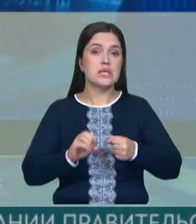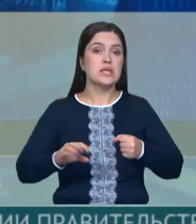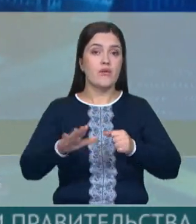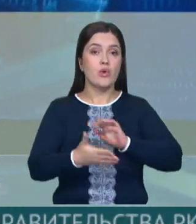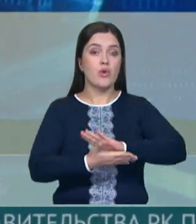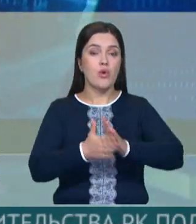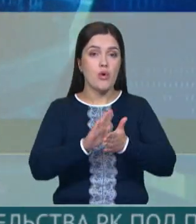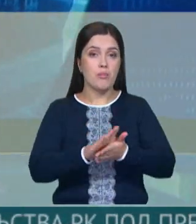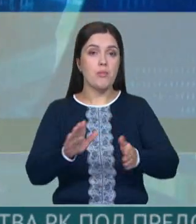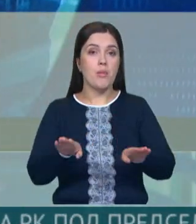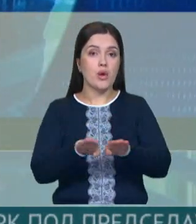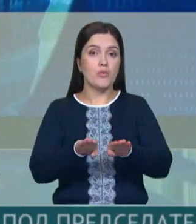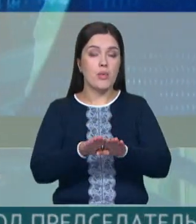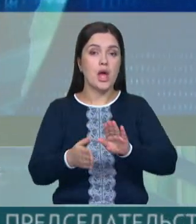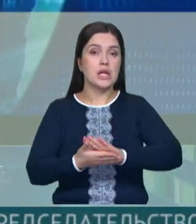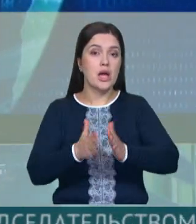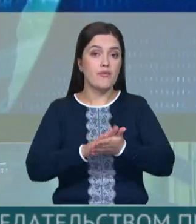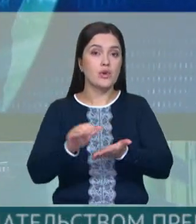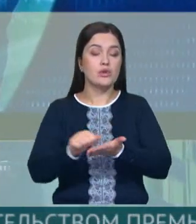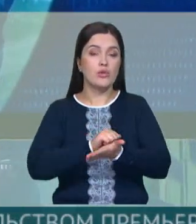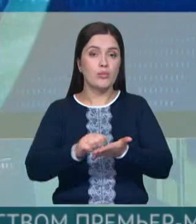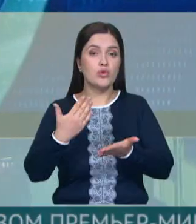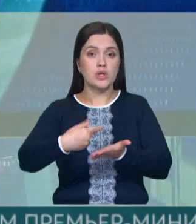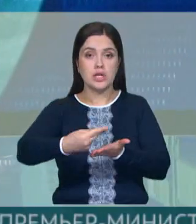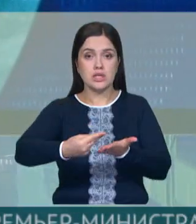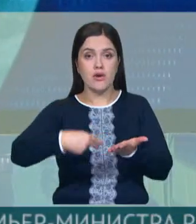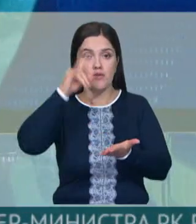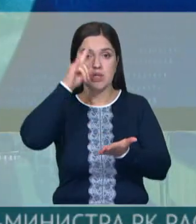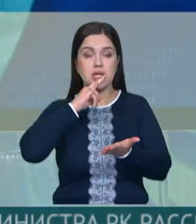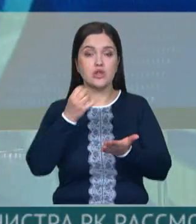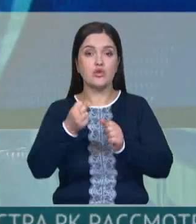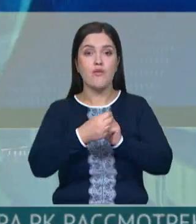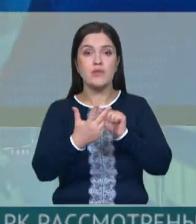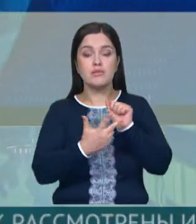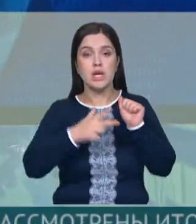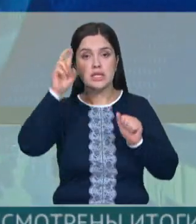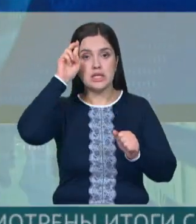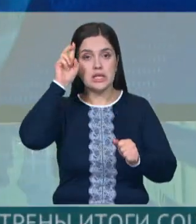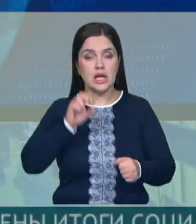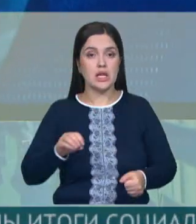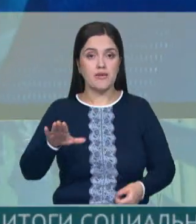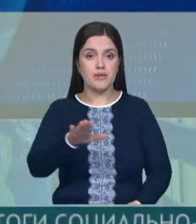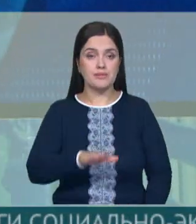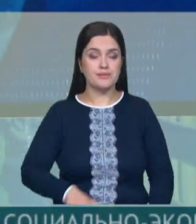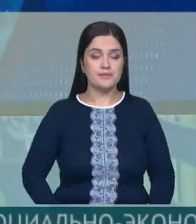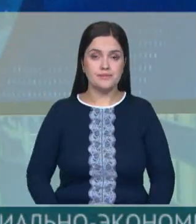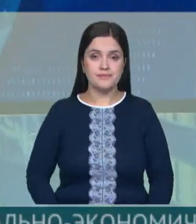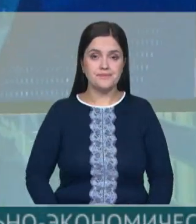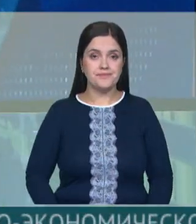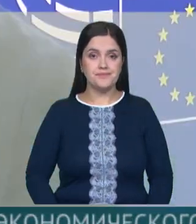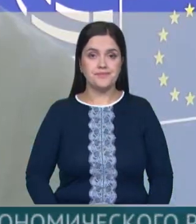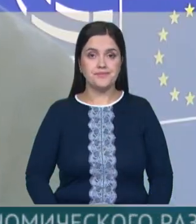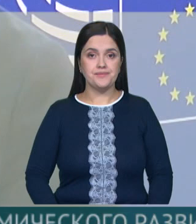у которой с ЕС заключен подобный договор. Документ уже ратифицирован в Казахстане и еще в 18 странах ЕС.